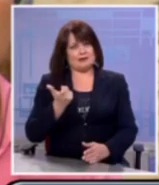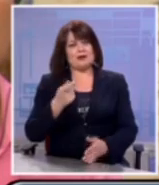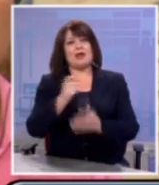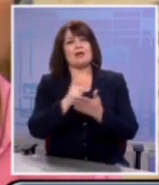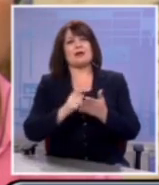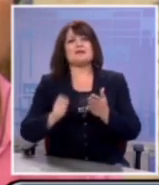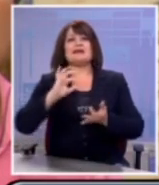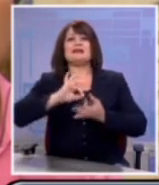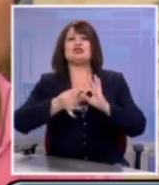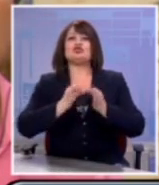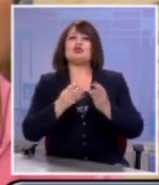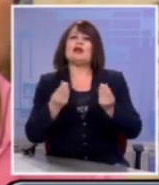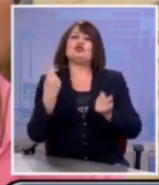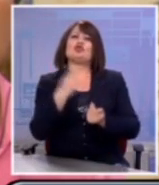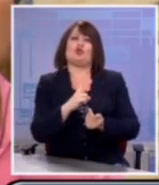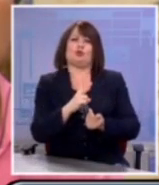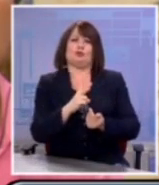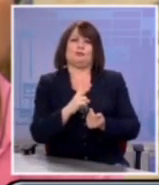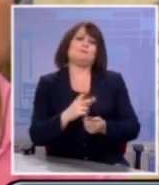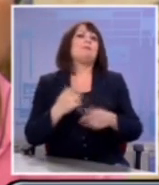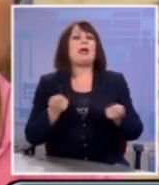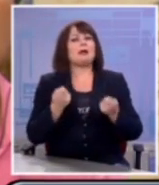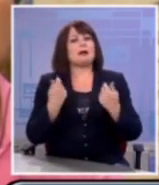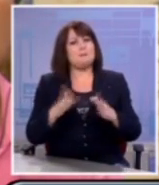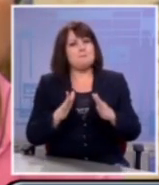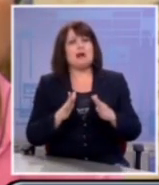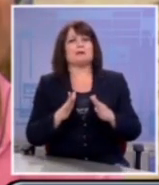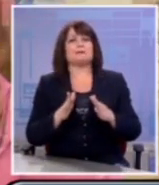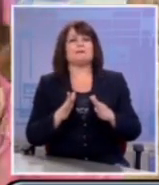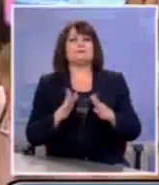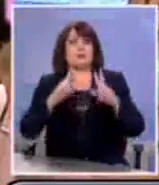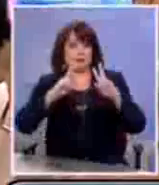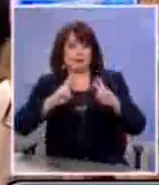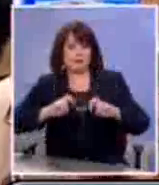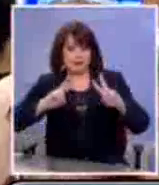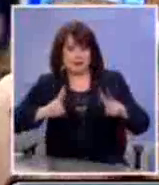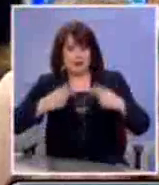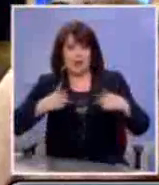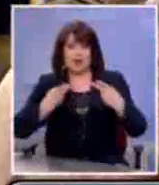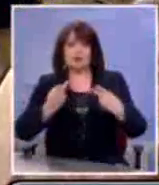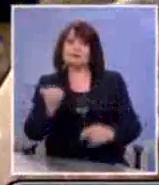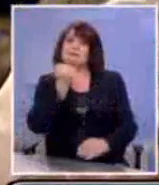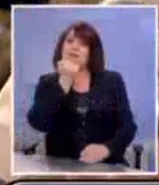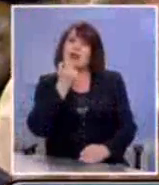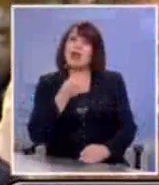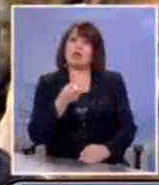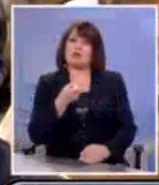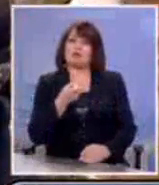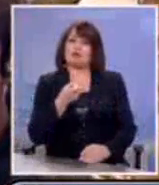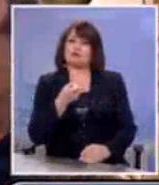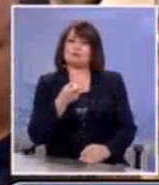έγραψαν την ιστορία με τον τρόπο τους. Έκαναν διάγνωση απολύτως